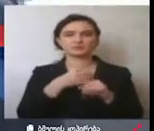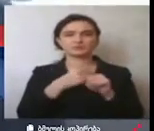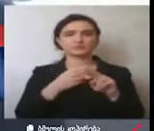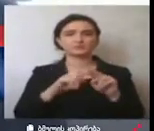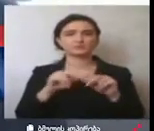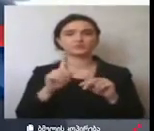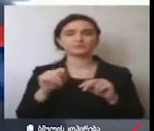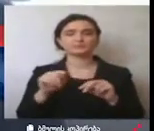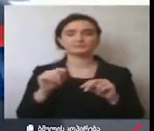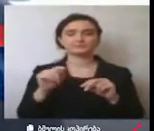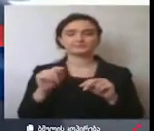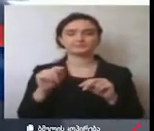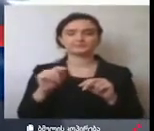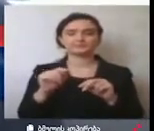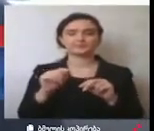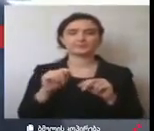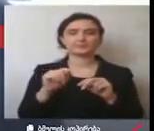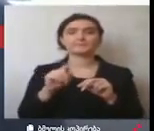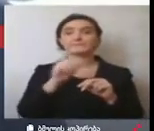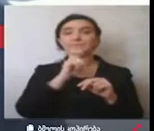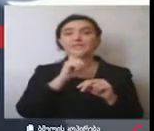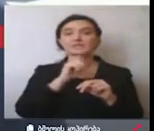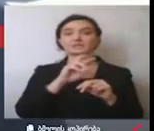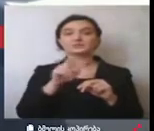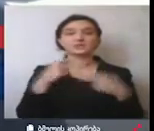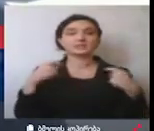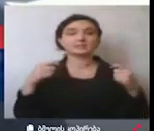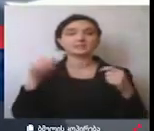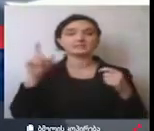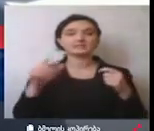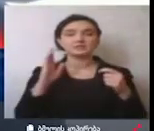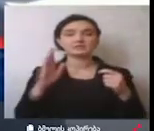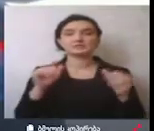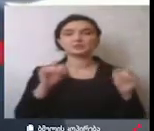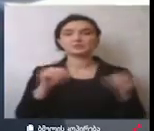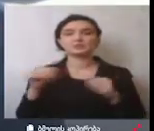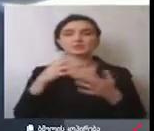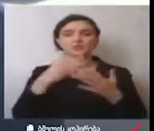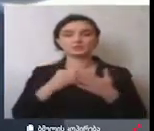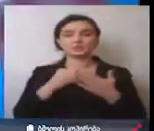თვალსაზრისით, რომ გლეხს და გამყიდველს ექნება საშუალება თავის პროდუქცია გაასაღოს.